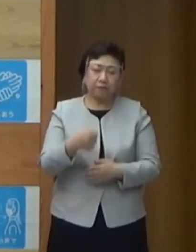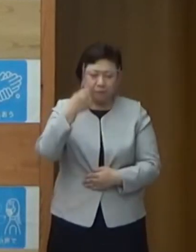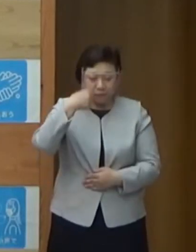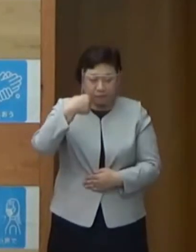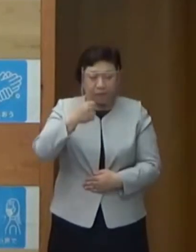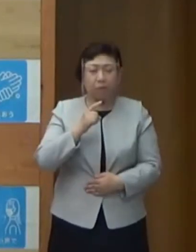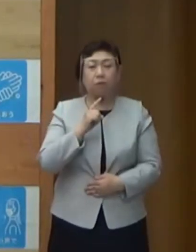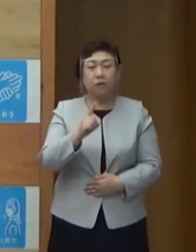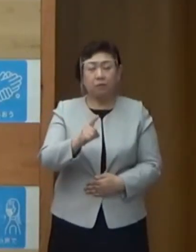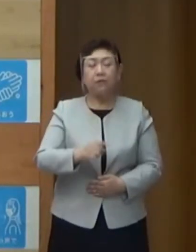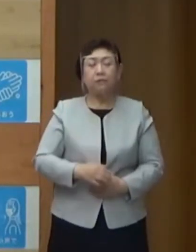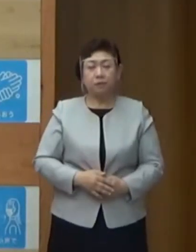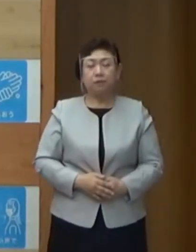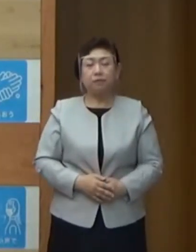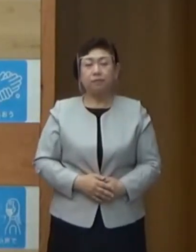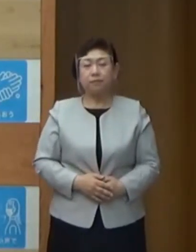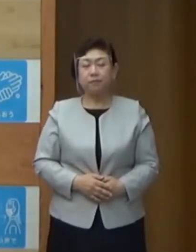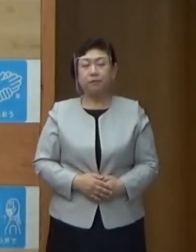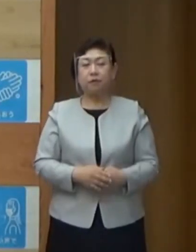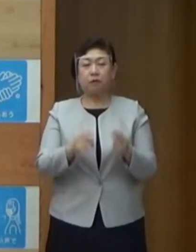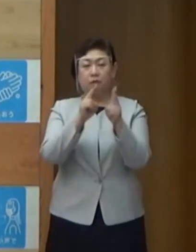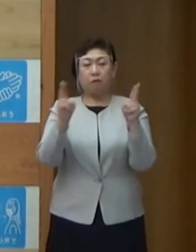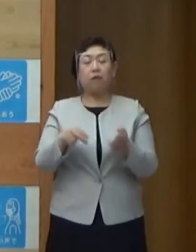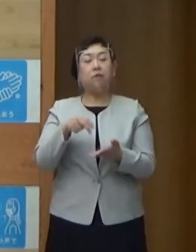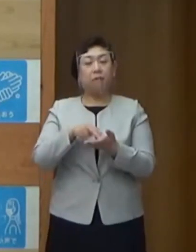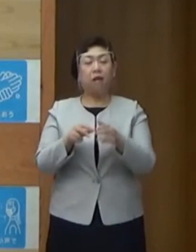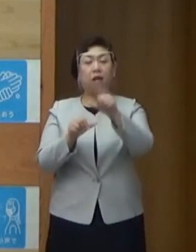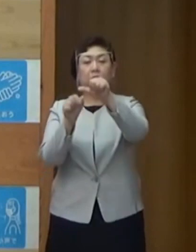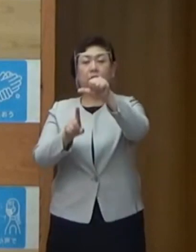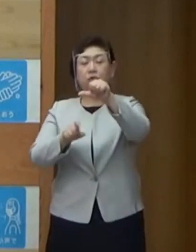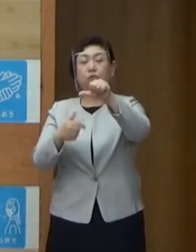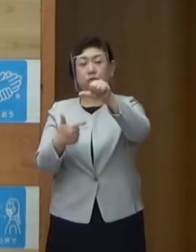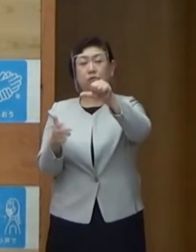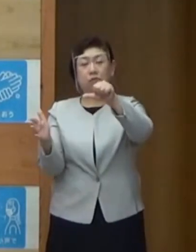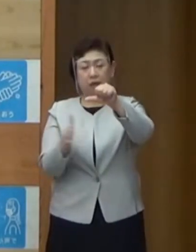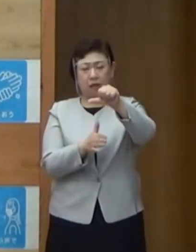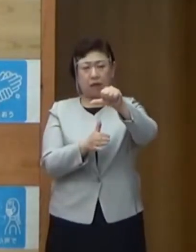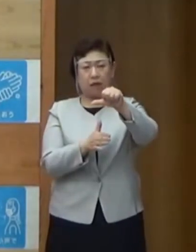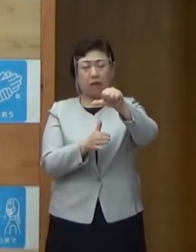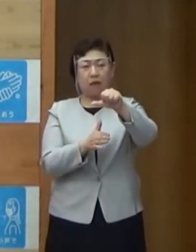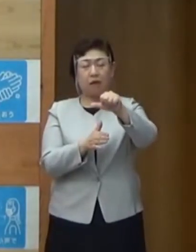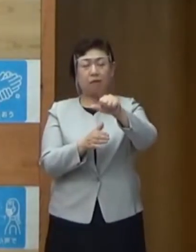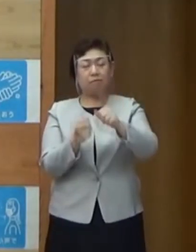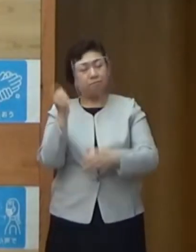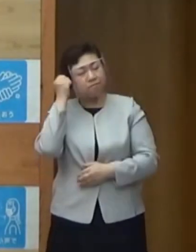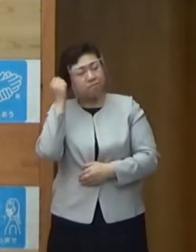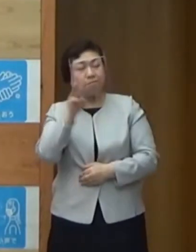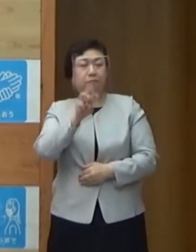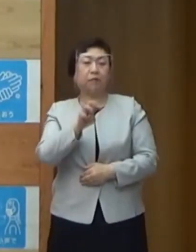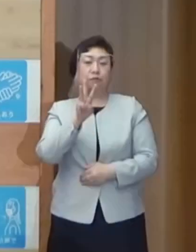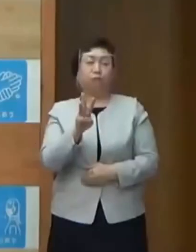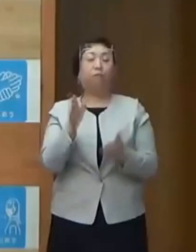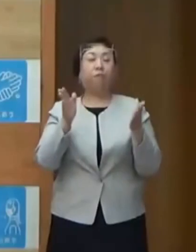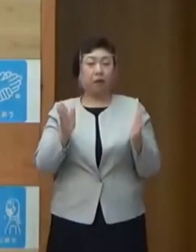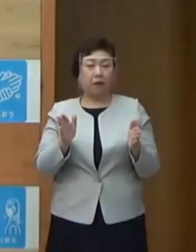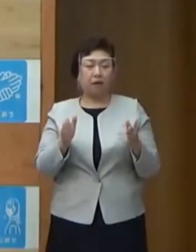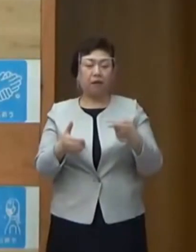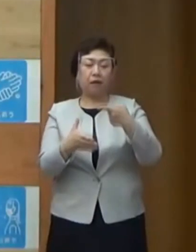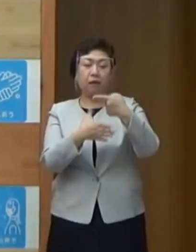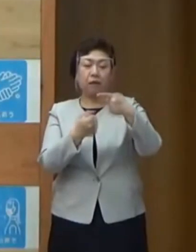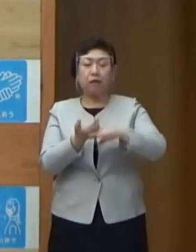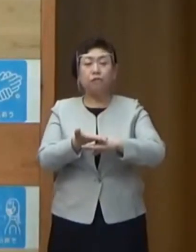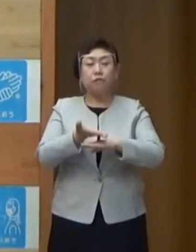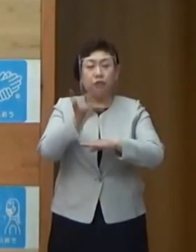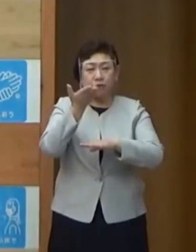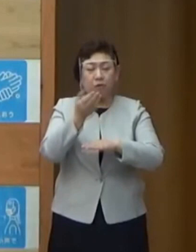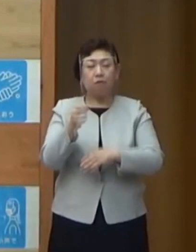やみを申し上げます。同では5月16日から34日間、1ヶ月以上